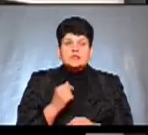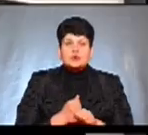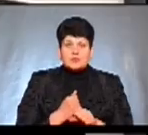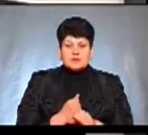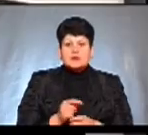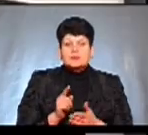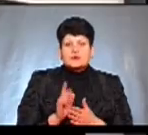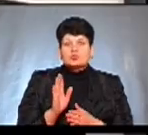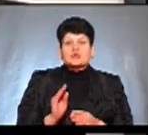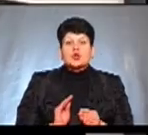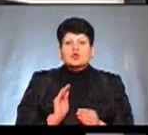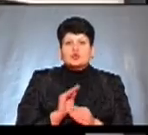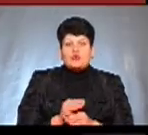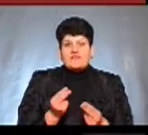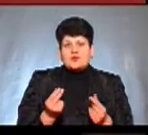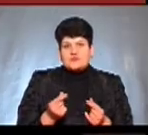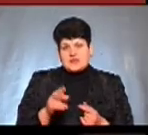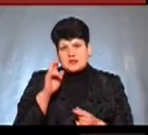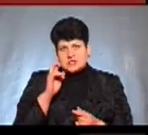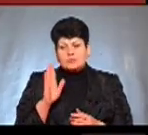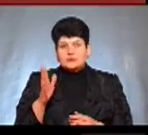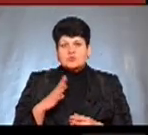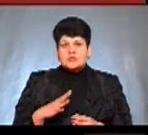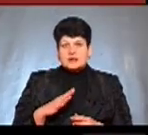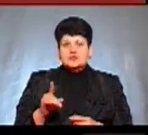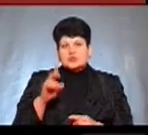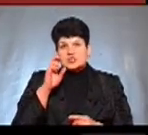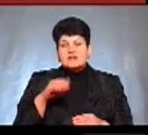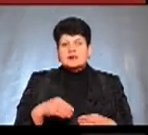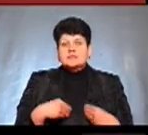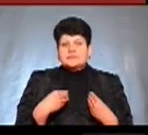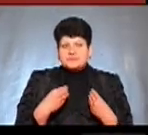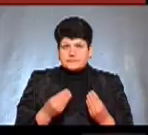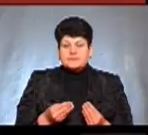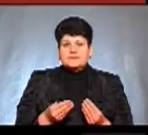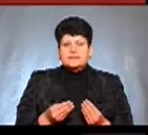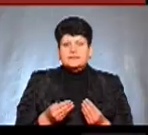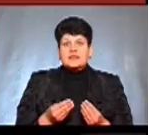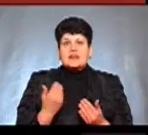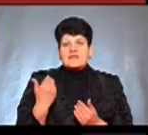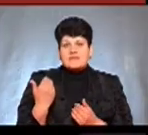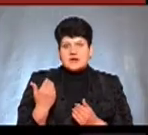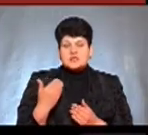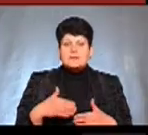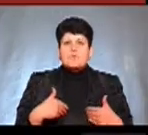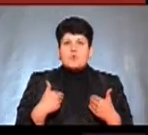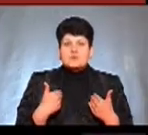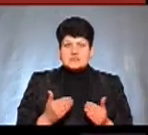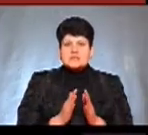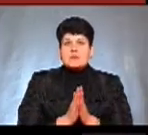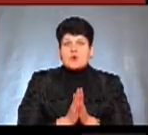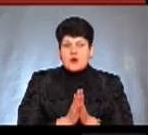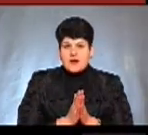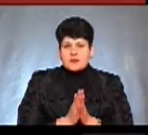мусить бути дофінансування держави. Будемо очікувати, що держава відгукнеться таки на ваші пропозиції, прохання